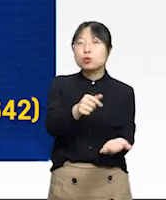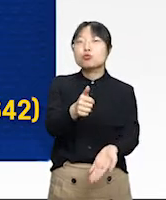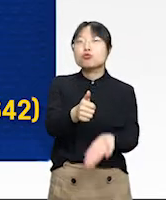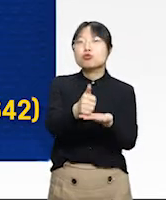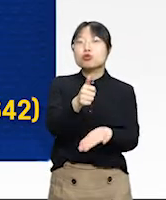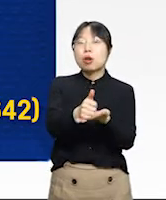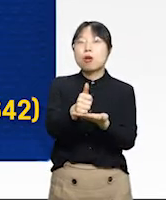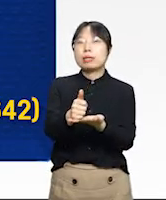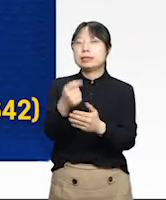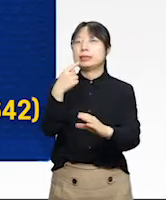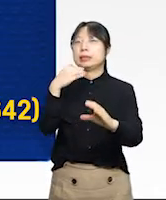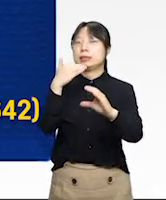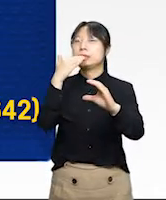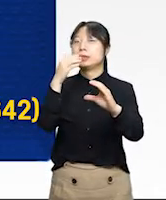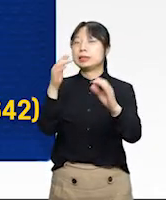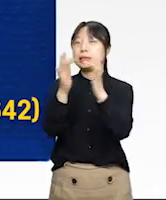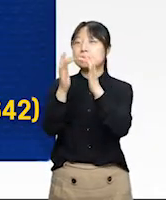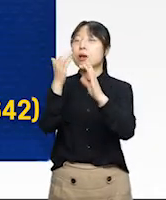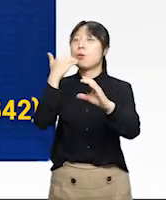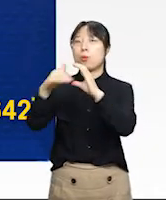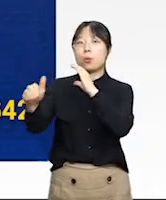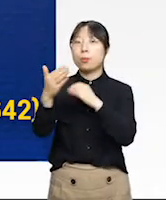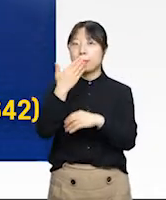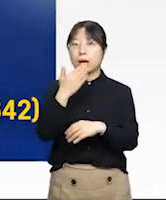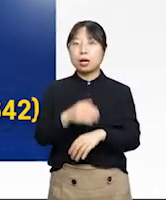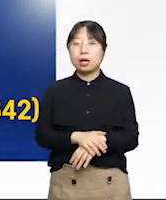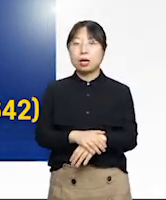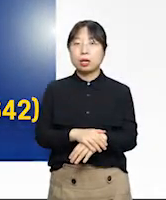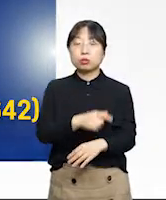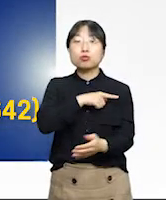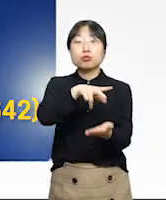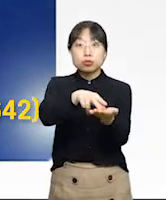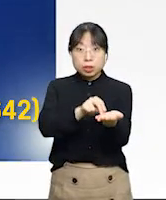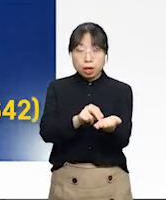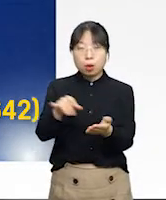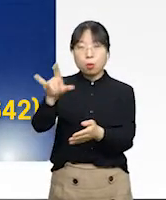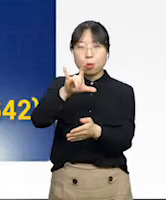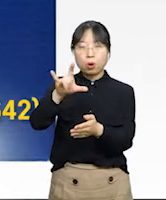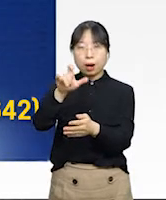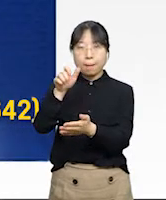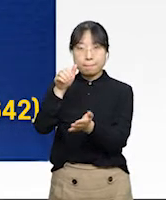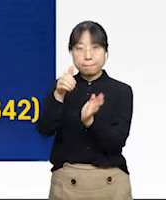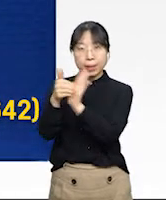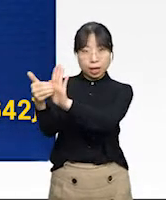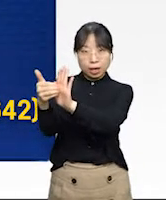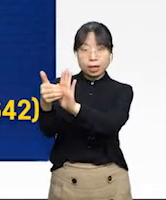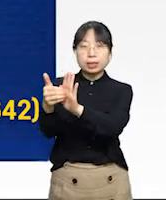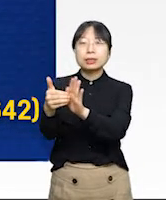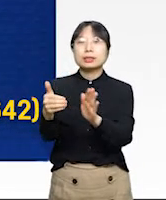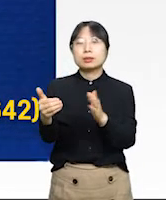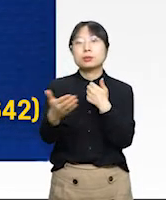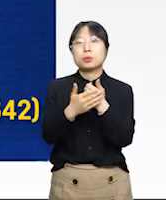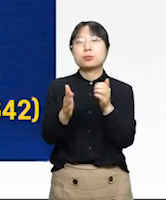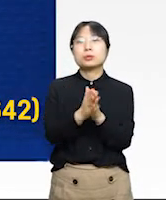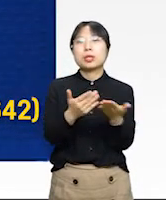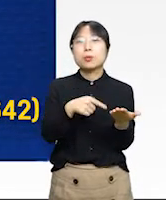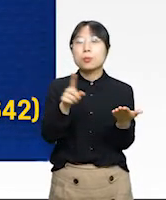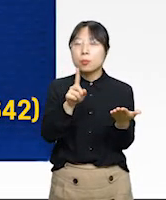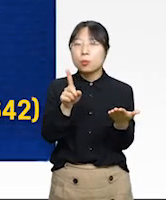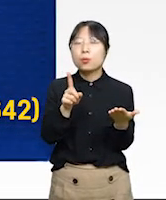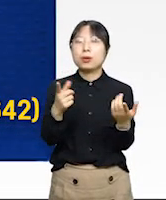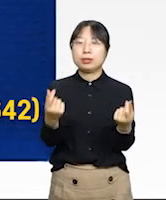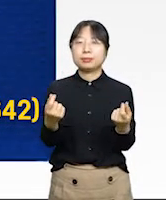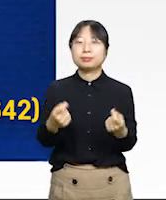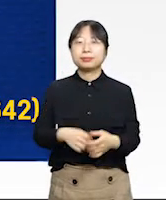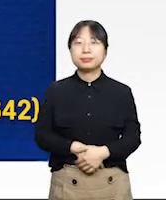되는데요. 추천 주제는 코로나 블루를 잊게 하는 나만의 책입니다. 선정 결과는 4월 13일 오후 2시